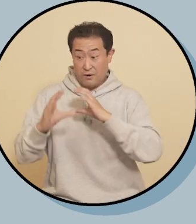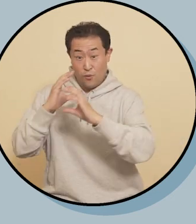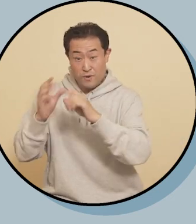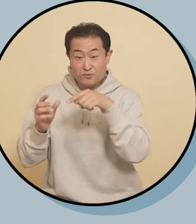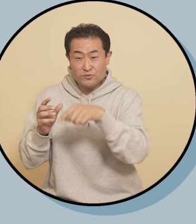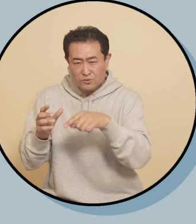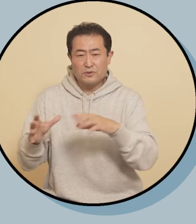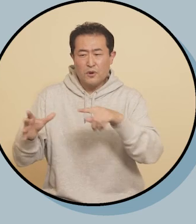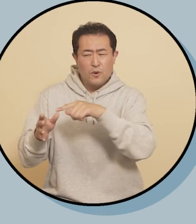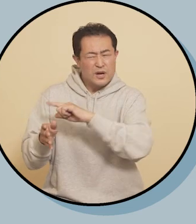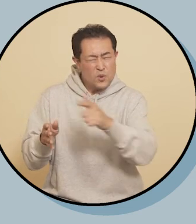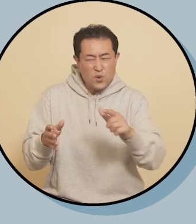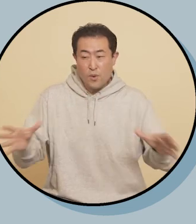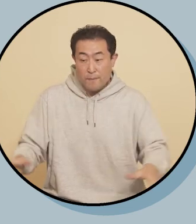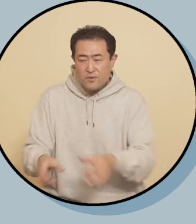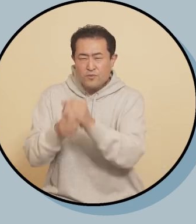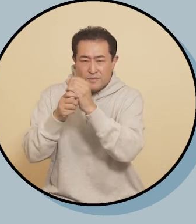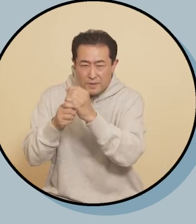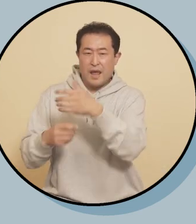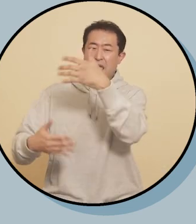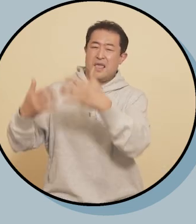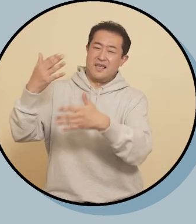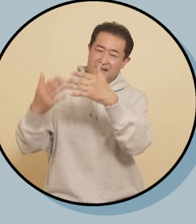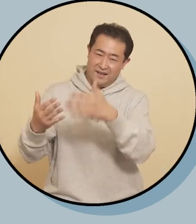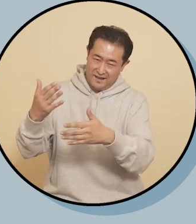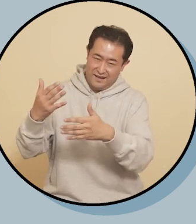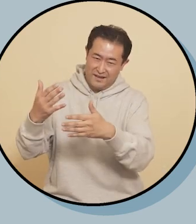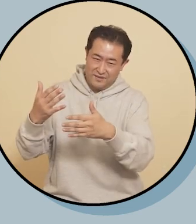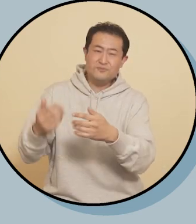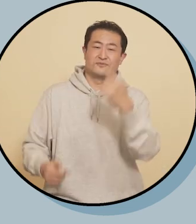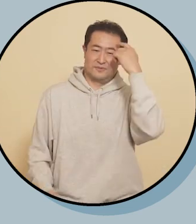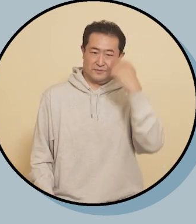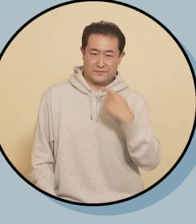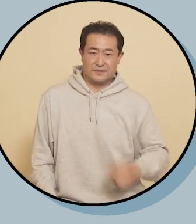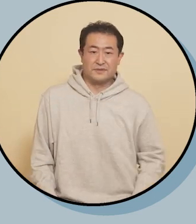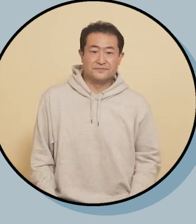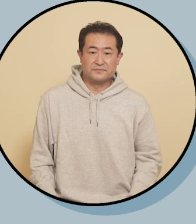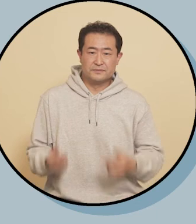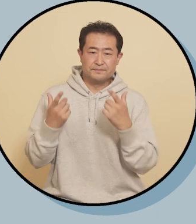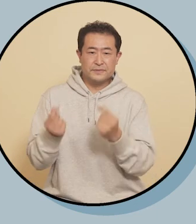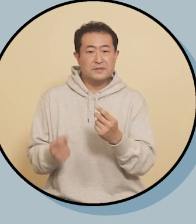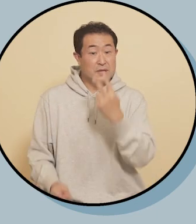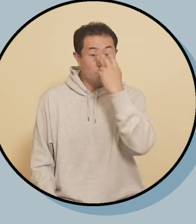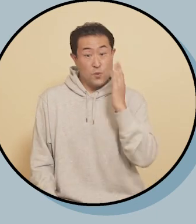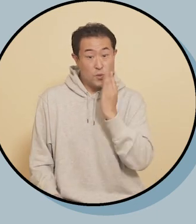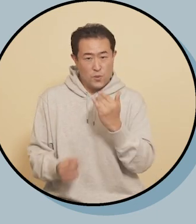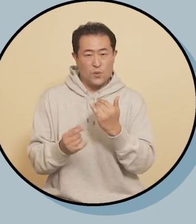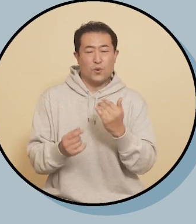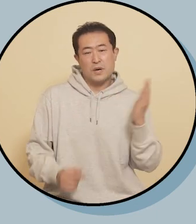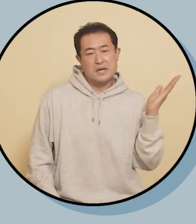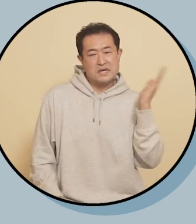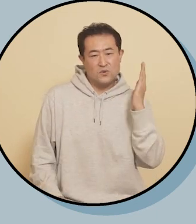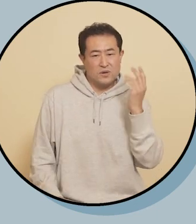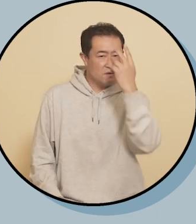こと含めて後映画なんだなって思ったときにやっぱり物乞いなくて後見えないひとにとっても映画っていうものすごく意味がある